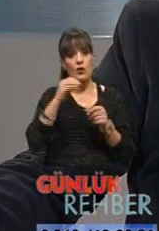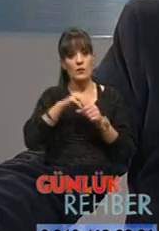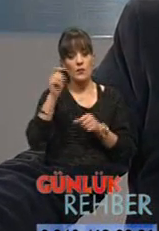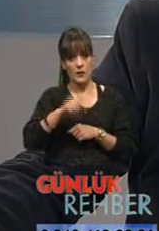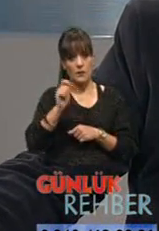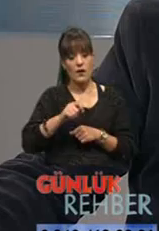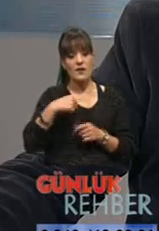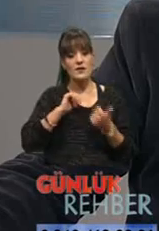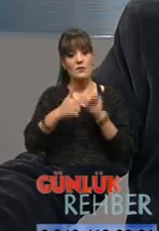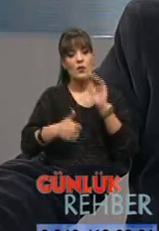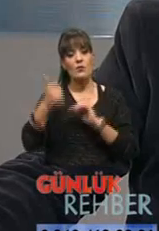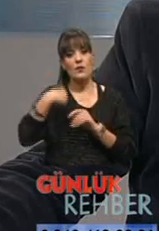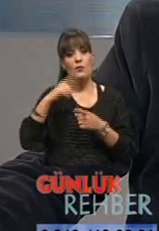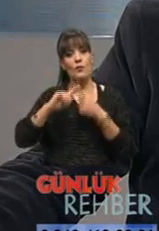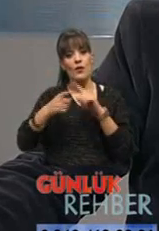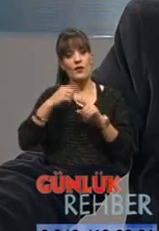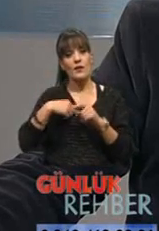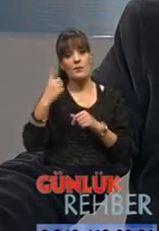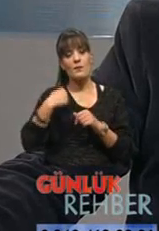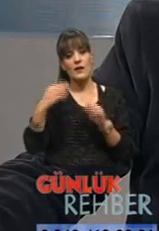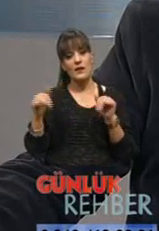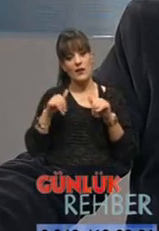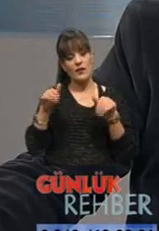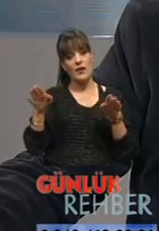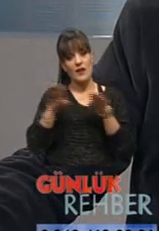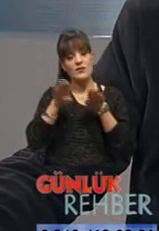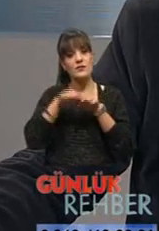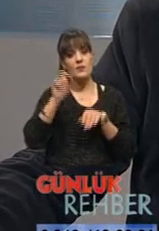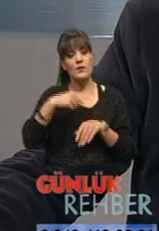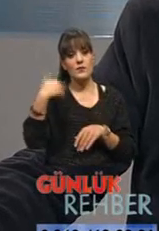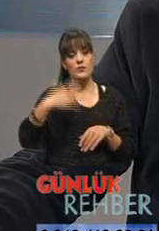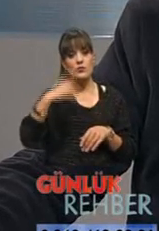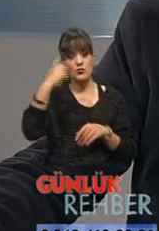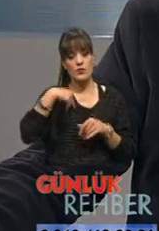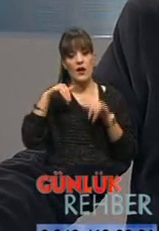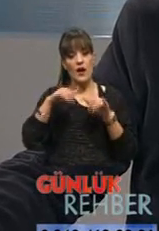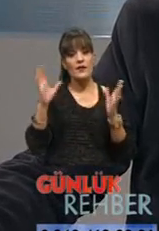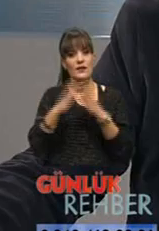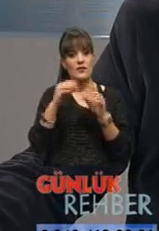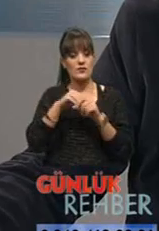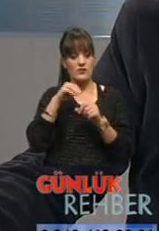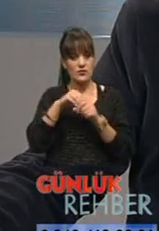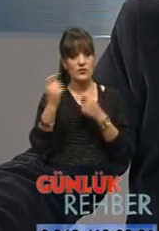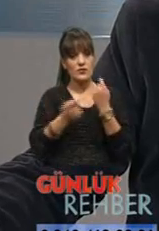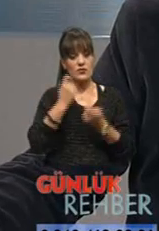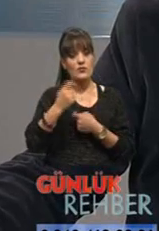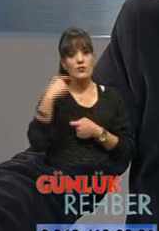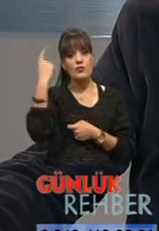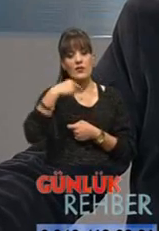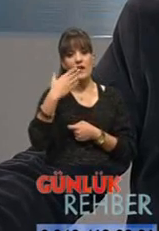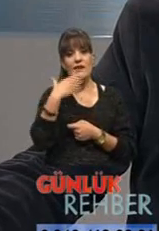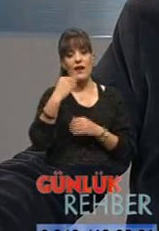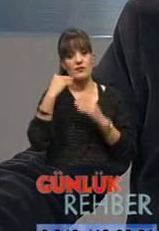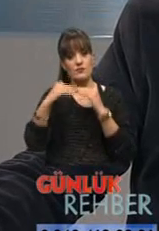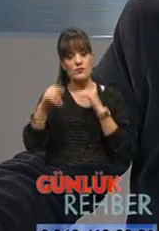programlarımızı yaparken Spor Bakanlığı'nın politikalarıyla da bir sinerji oluşturalım istiyoruz. Çünkü biz aynı teşkilatta çalışıyoruz. Dolayısıyla